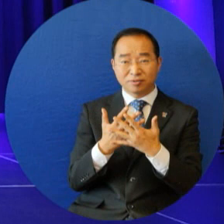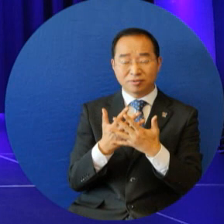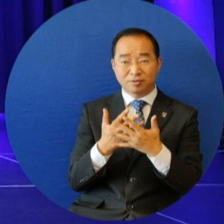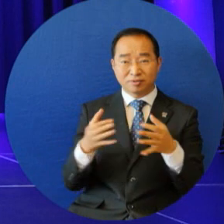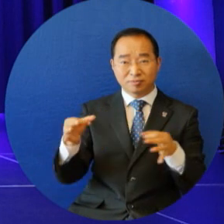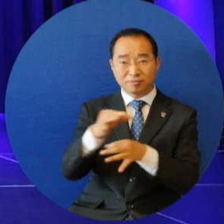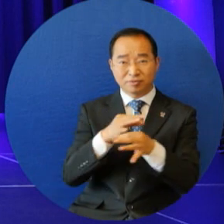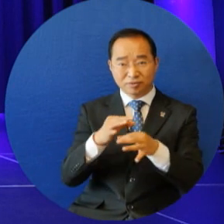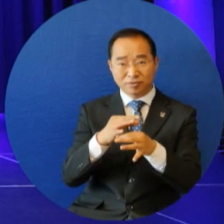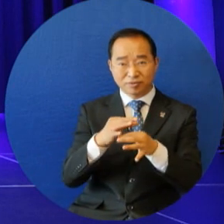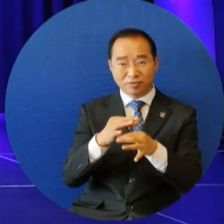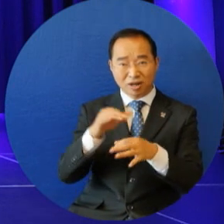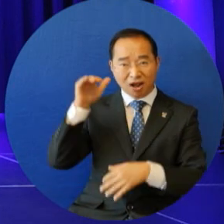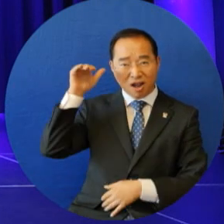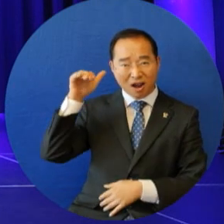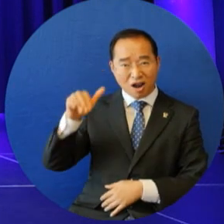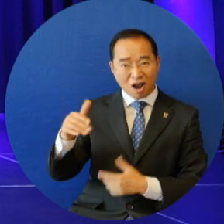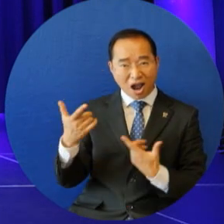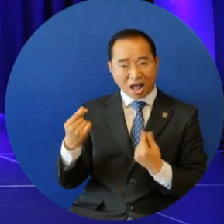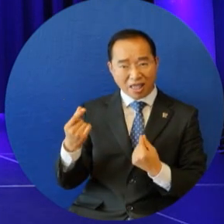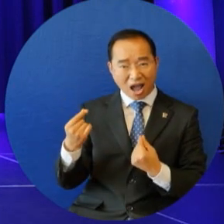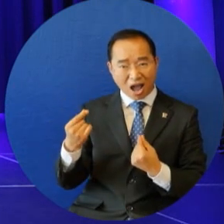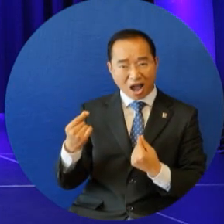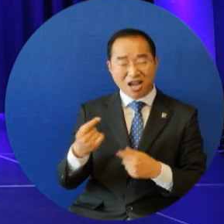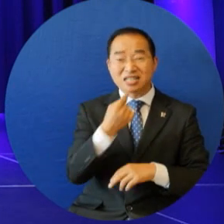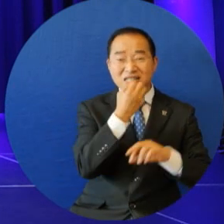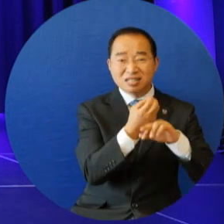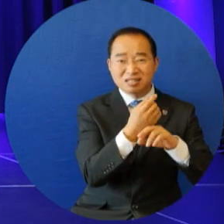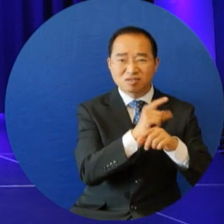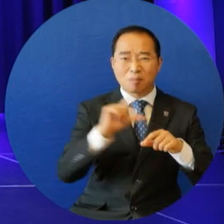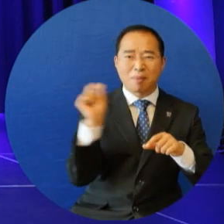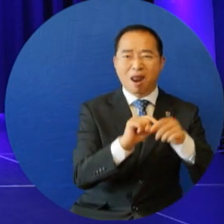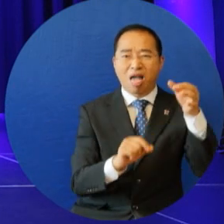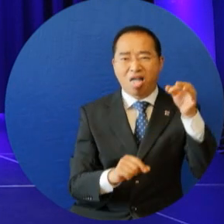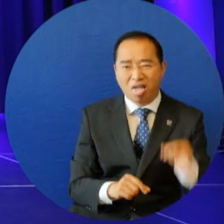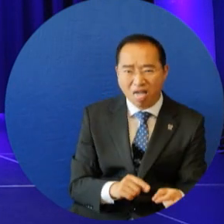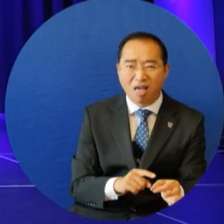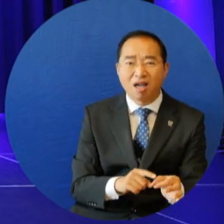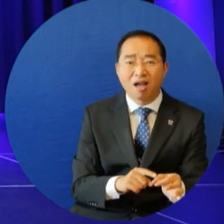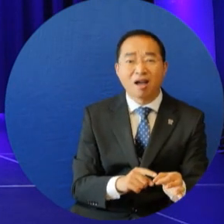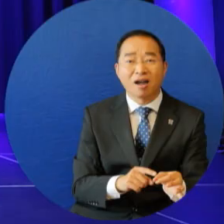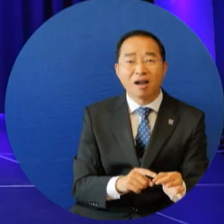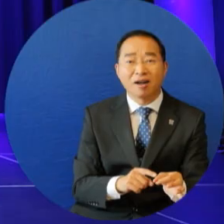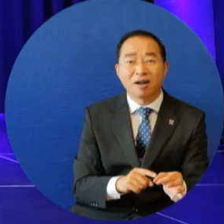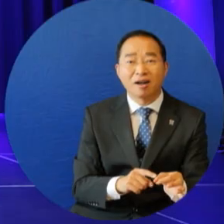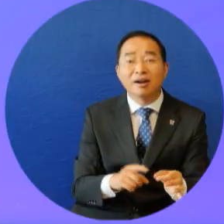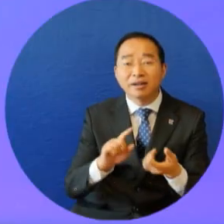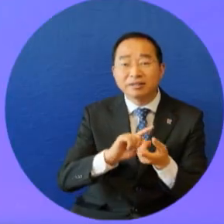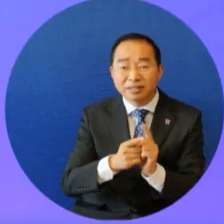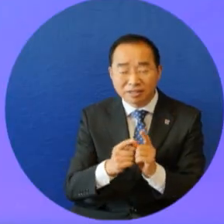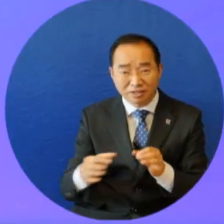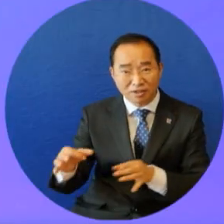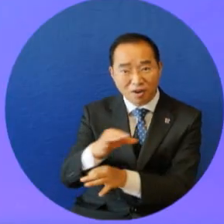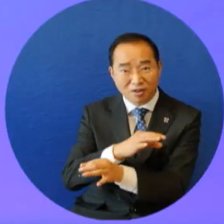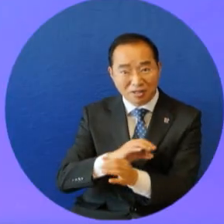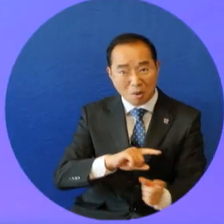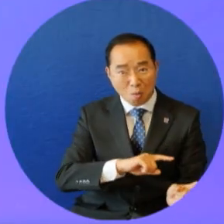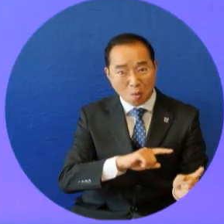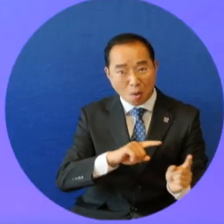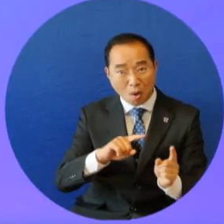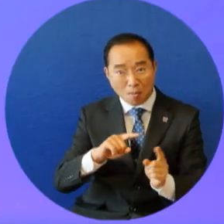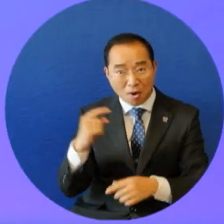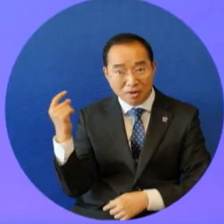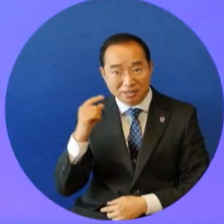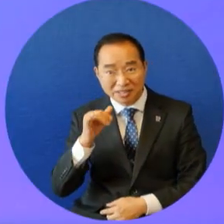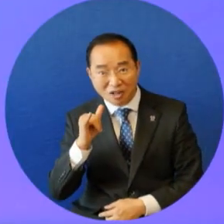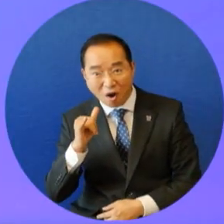불투명하다, 불경기에 진입할 것 같다 그러면 은이 금보다 더 빨리 떨어지는 이유입니다. 대신에